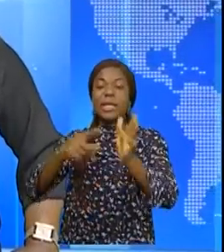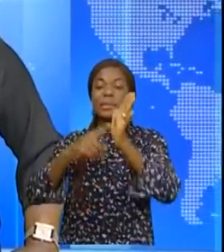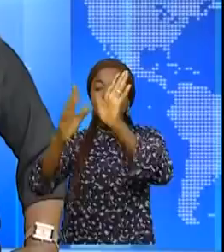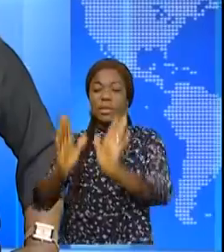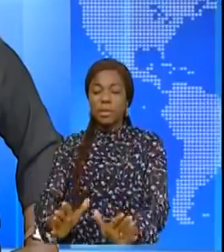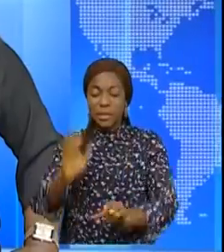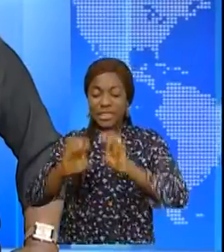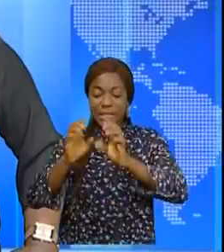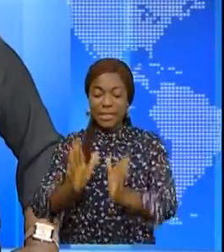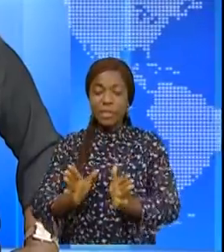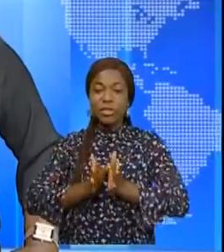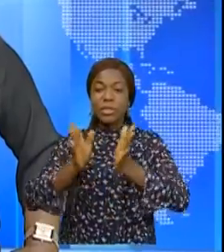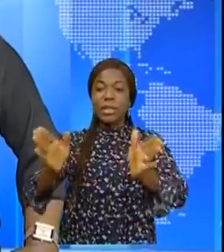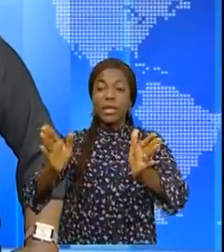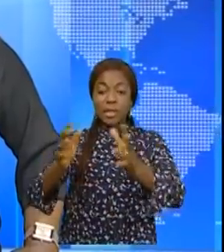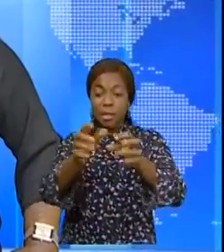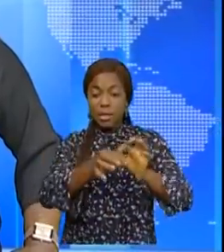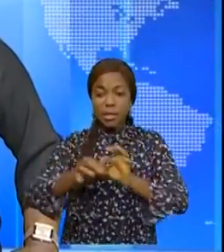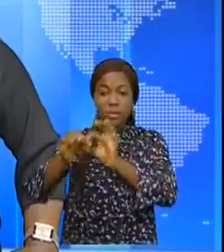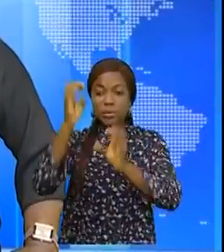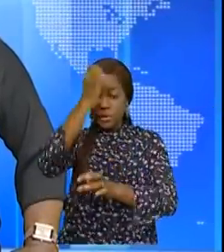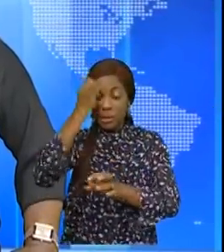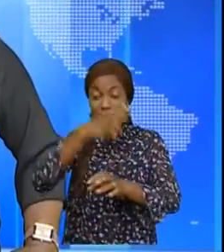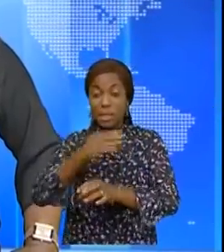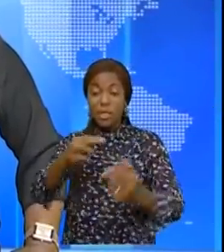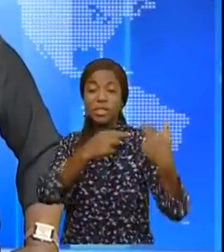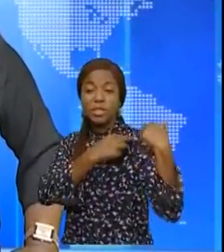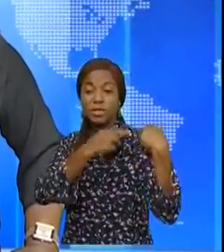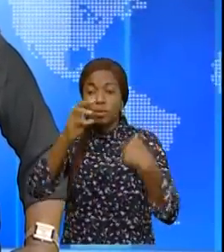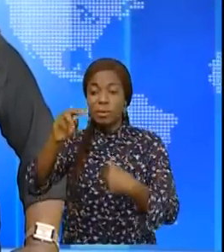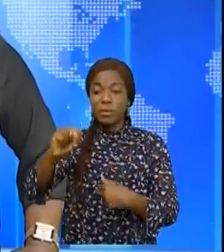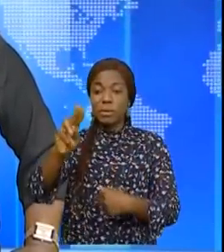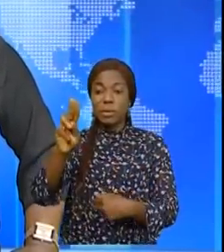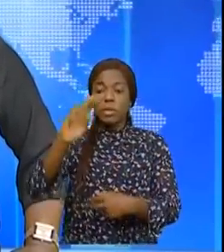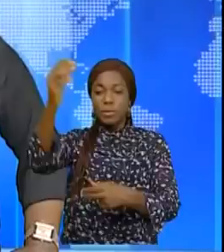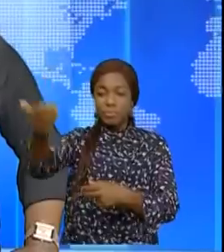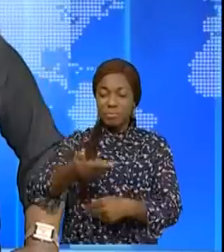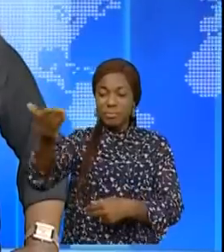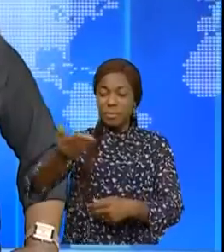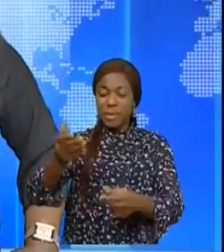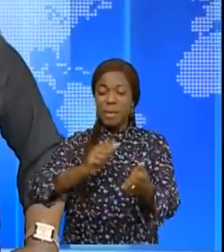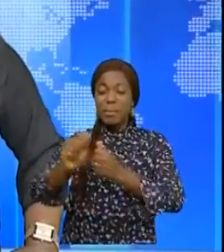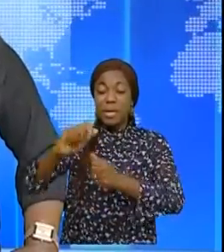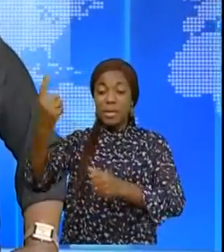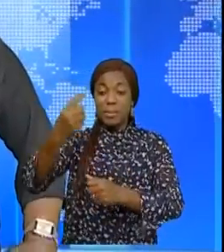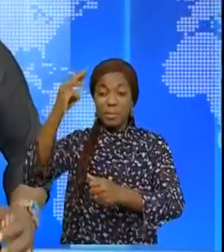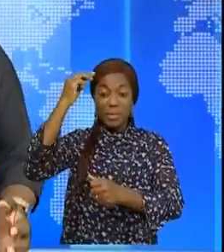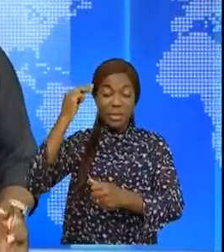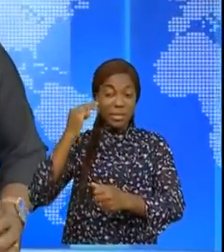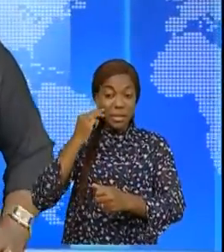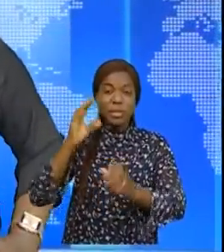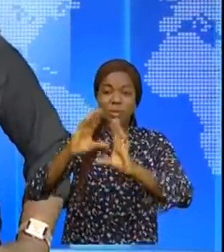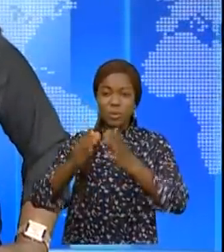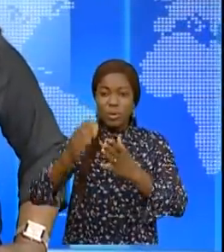représentante du secrétaire général des Nations Unies et chef de la MONUSCO reçus tour à tour par le Premier ministre Samalou Kondé.